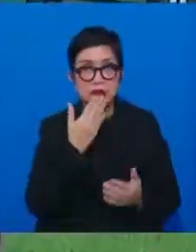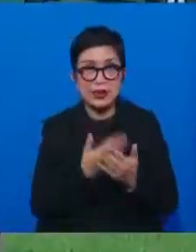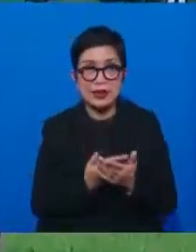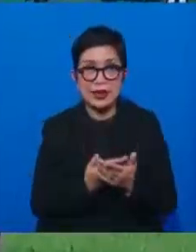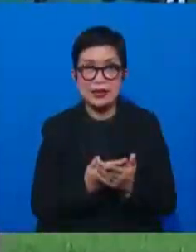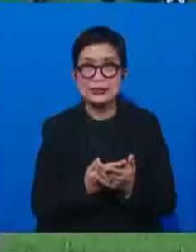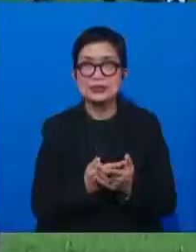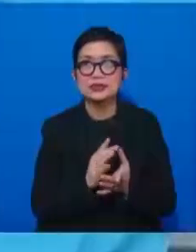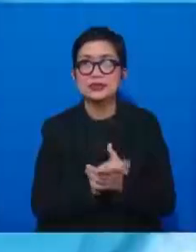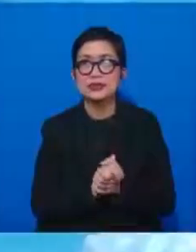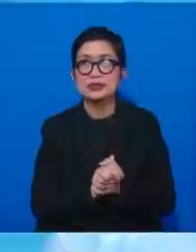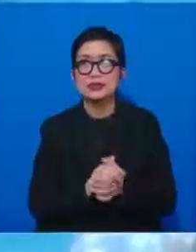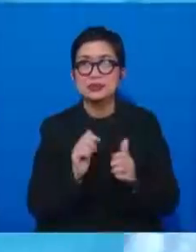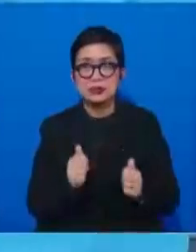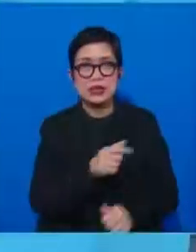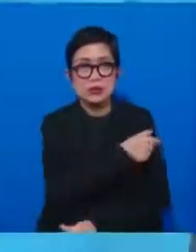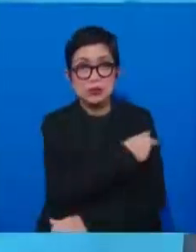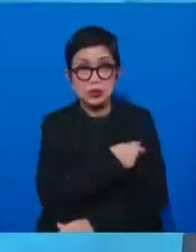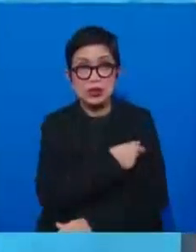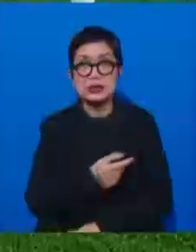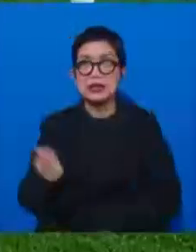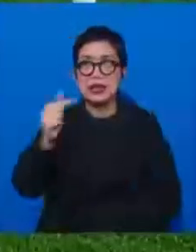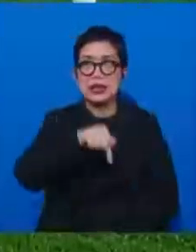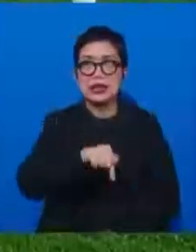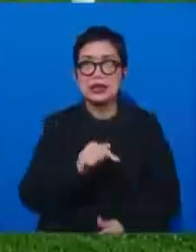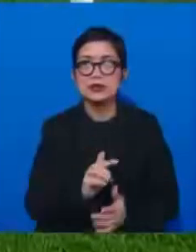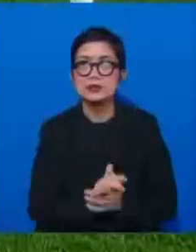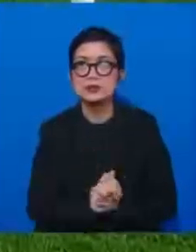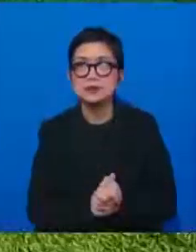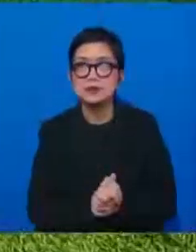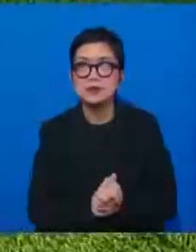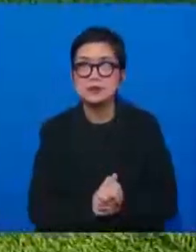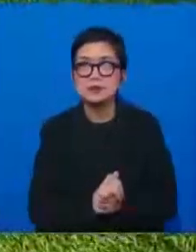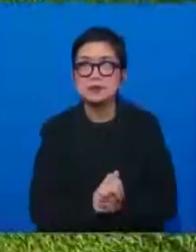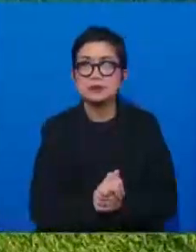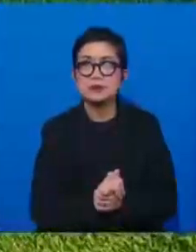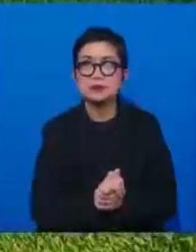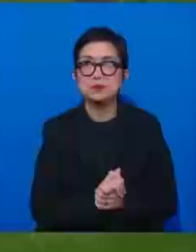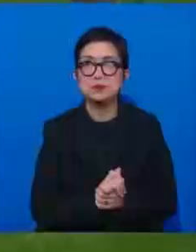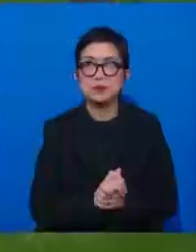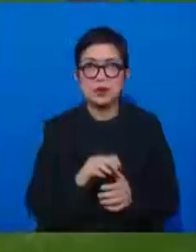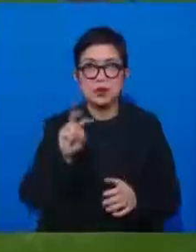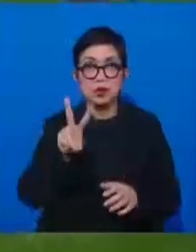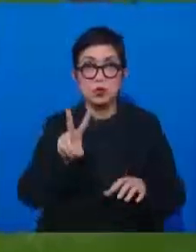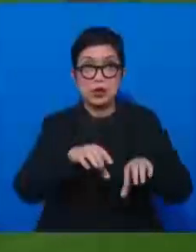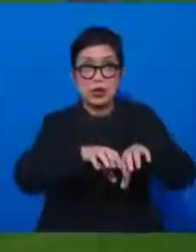anak bulu kesayangan, petugas medis juga ada. Demi kenyamanan, terdapat dua area untuk